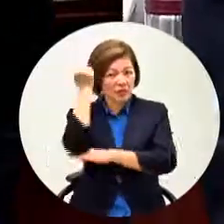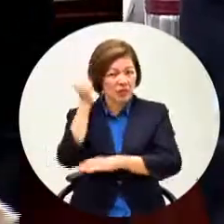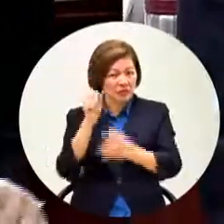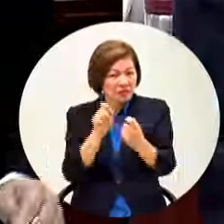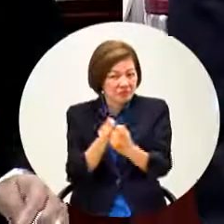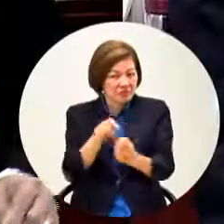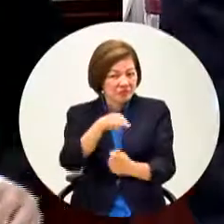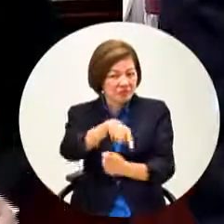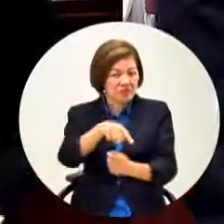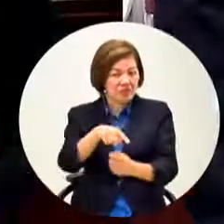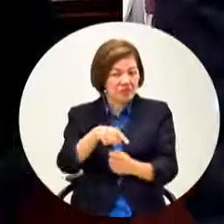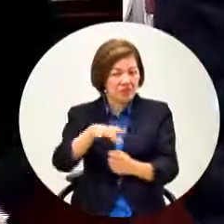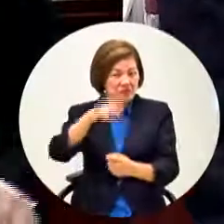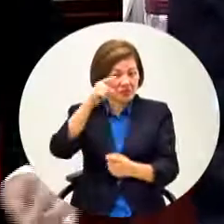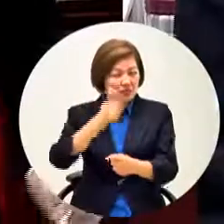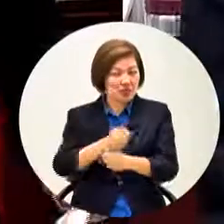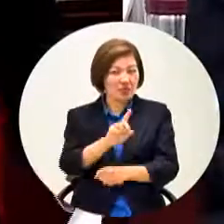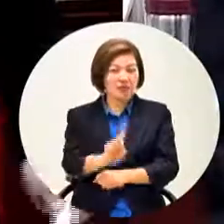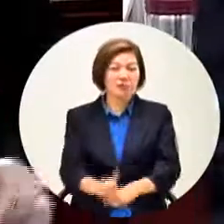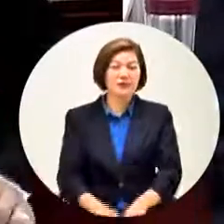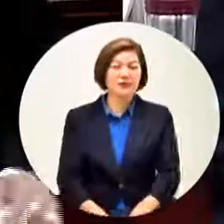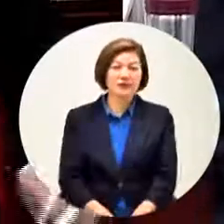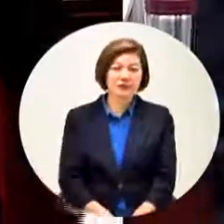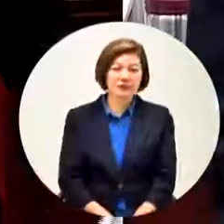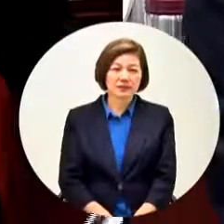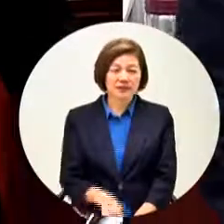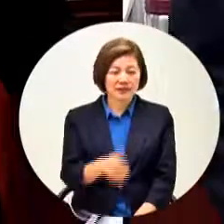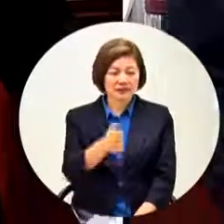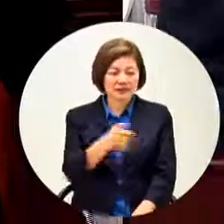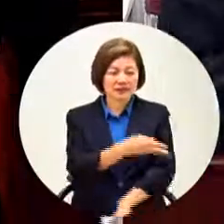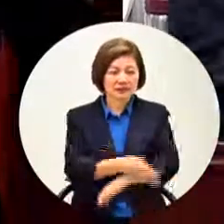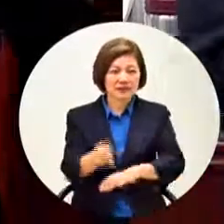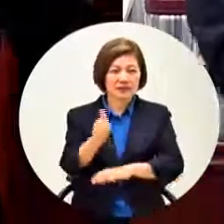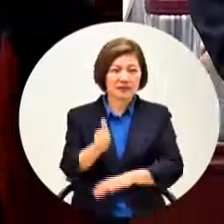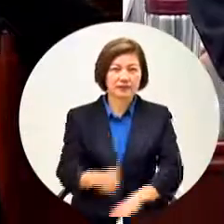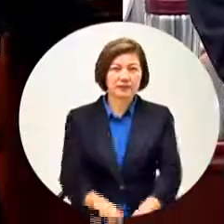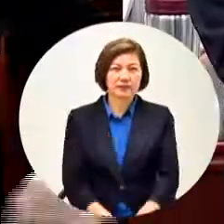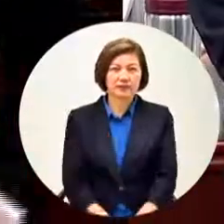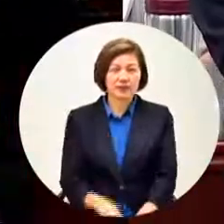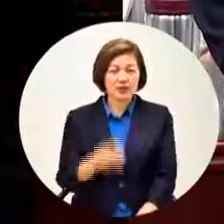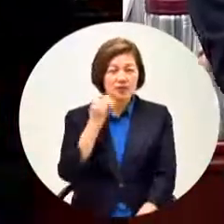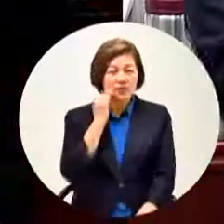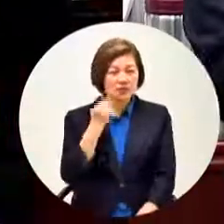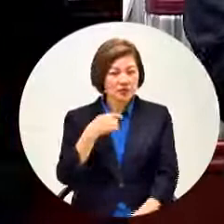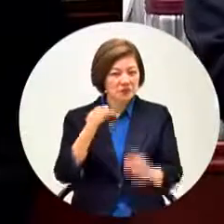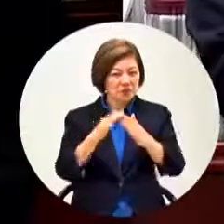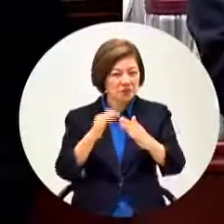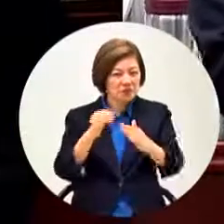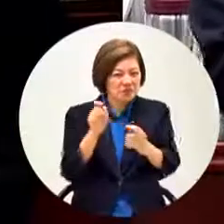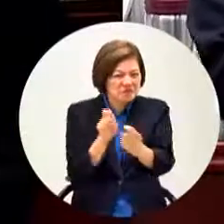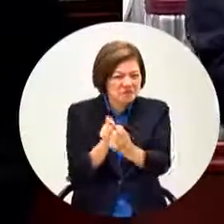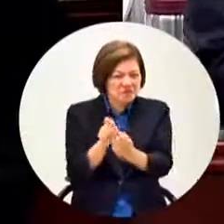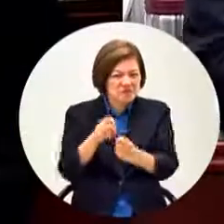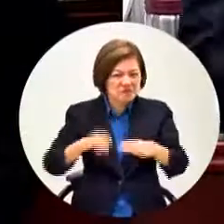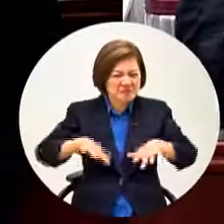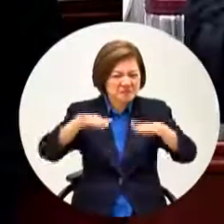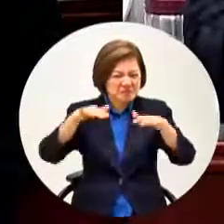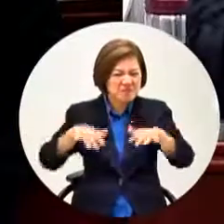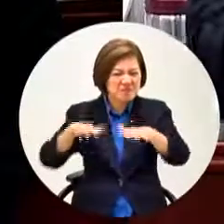做？ 感谢主席，感谢江议员。阮家若伫遮吼，像安饮水，